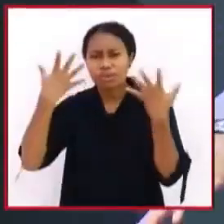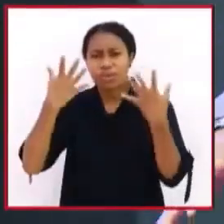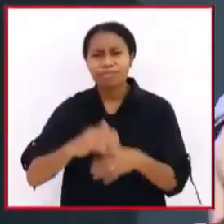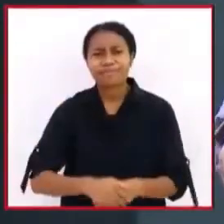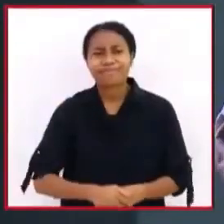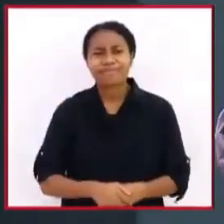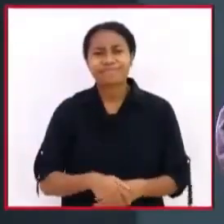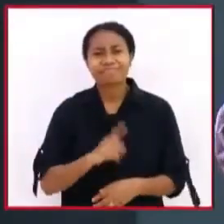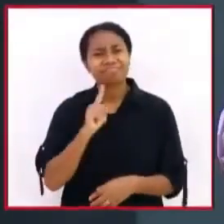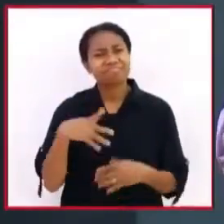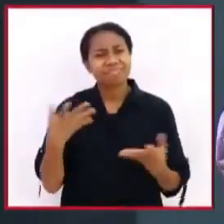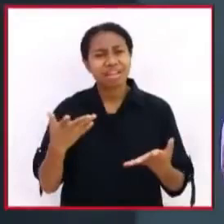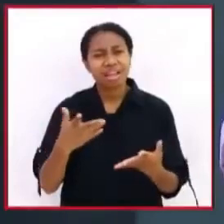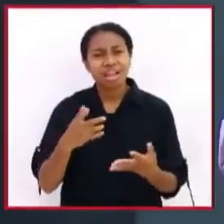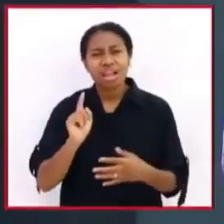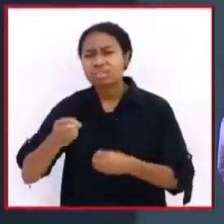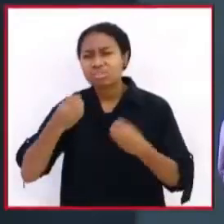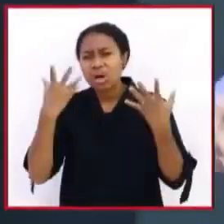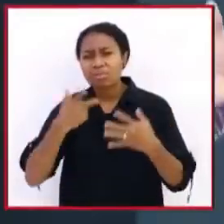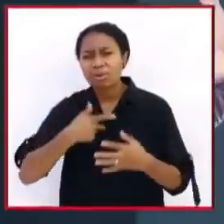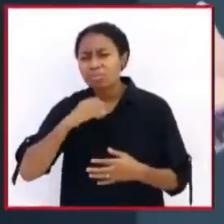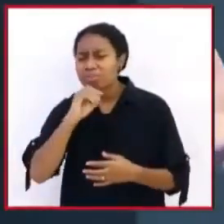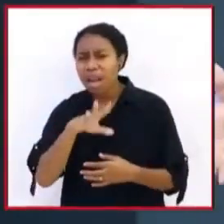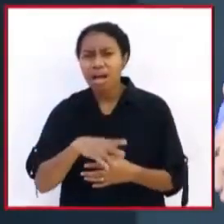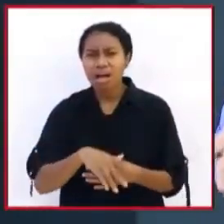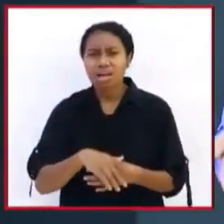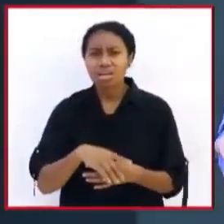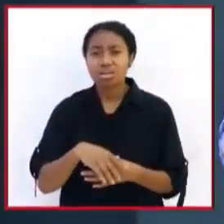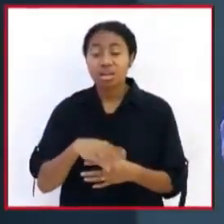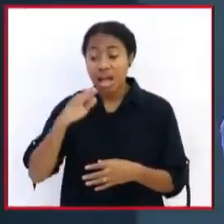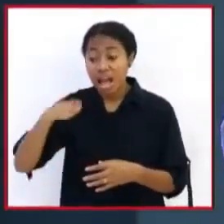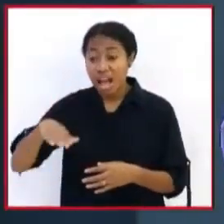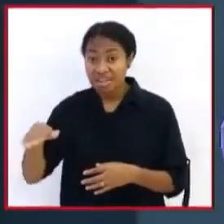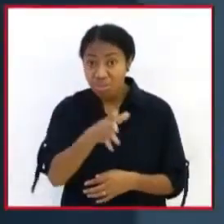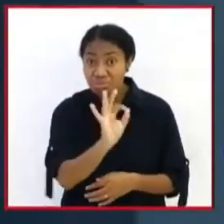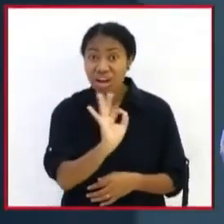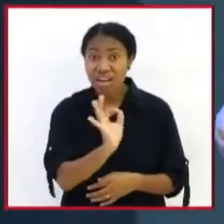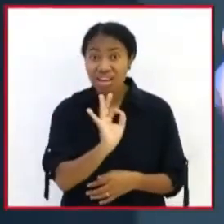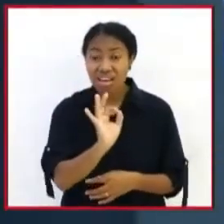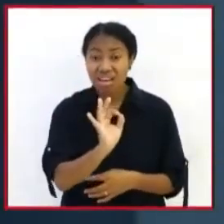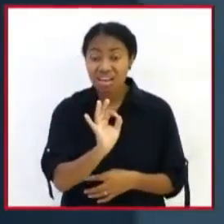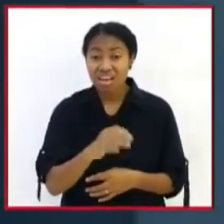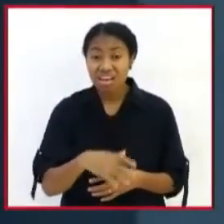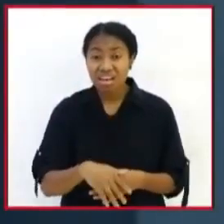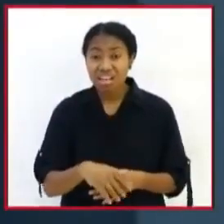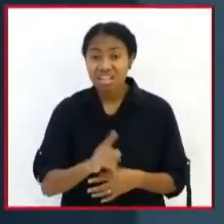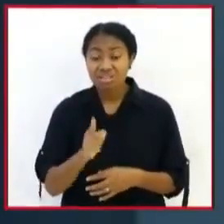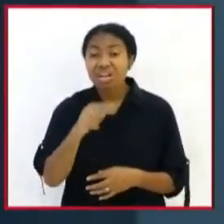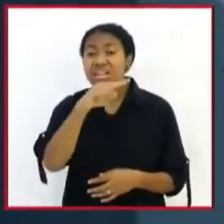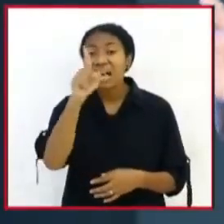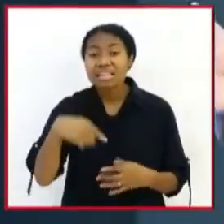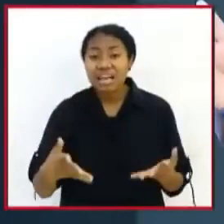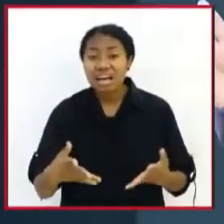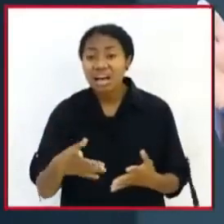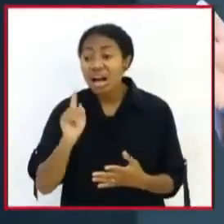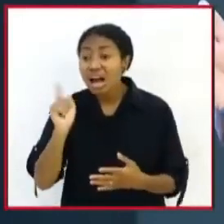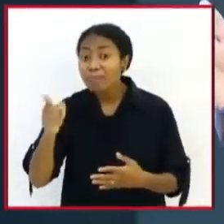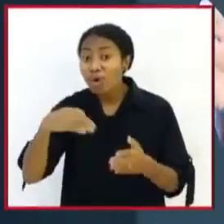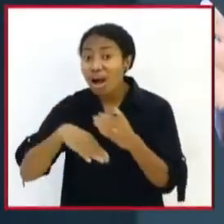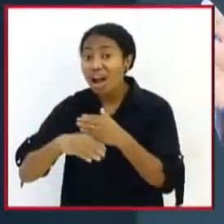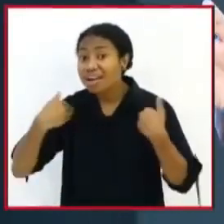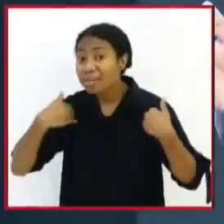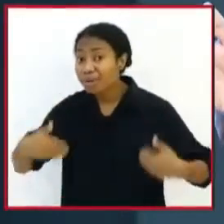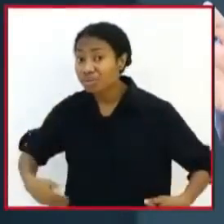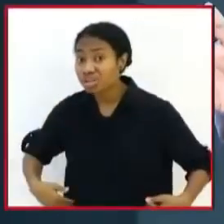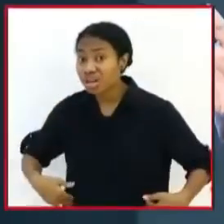jawab tadi Allahu Akbar sekarang ditanya Ana ular-ular atau bukan terus tanya kamu nih anak manusia